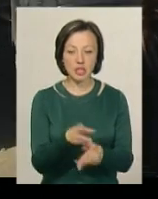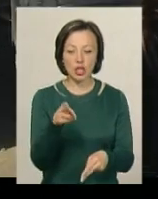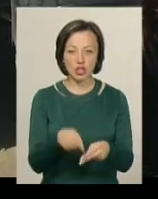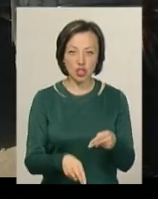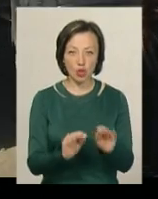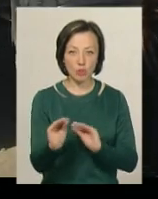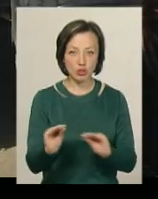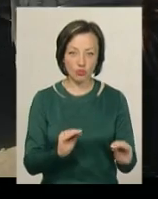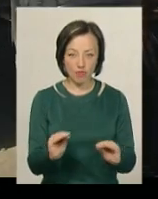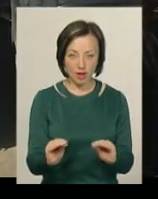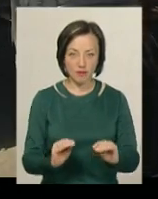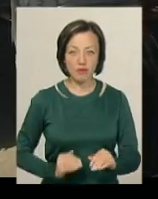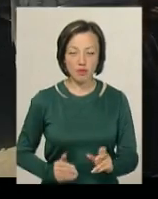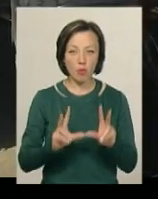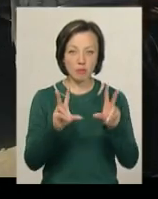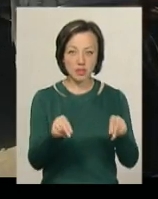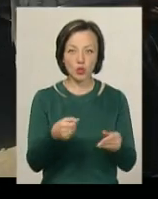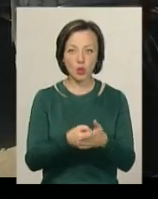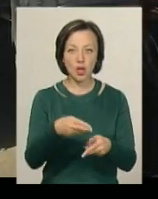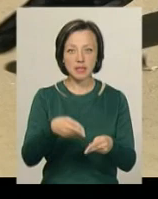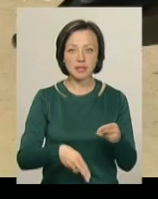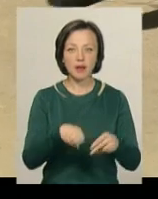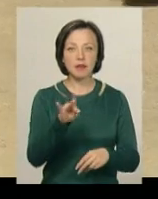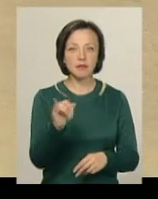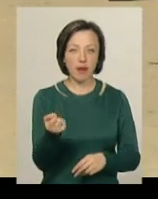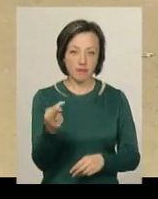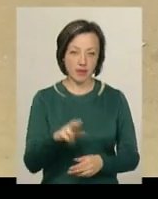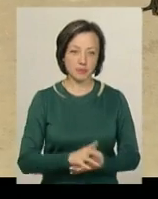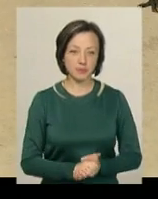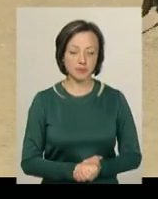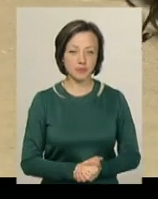його облаштування підрядник обіцяє до кінця травня.